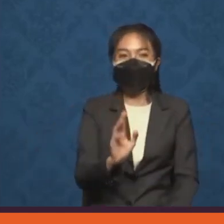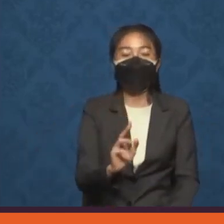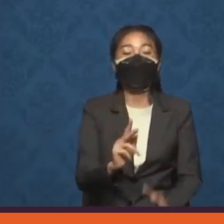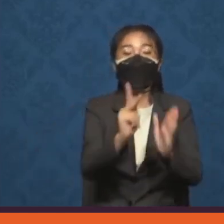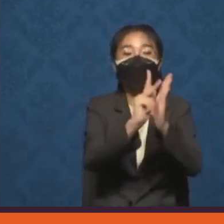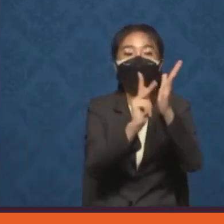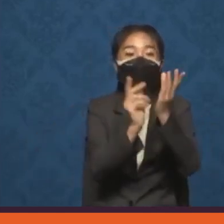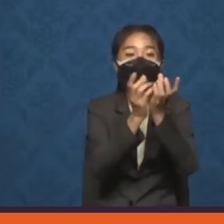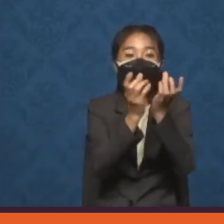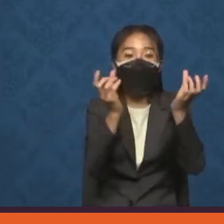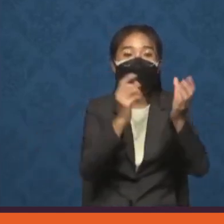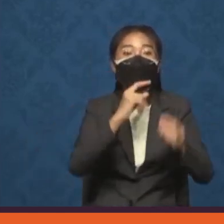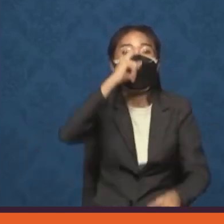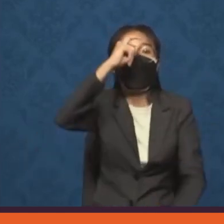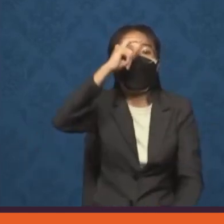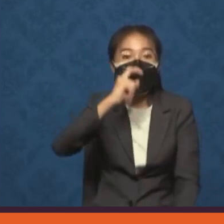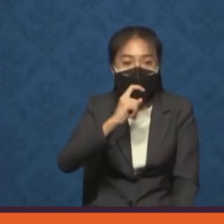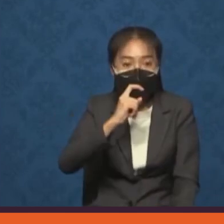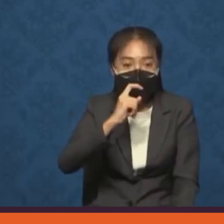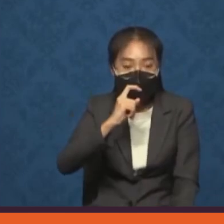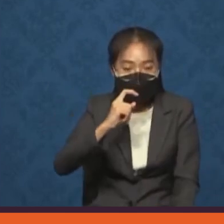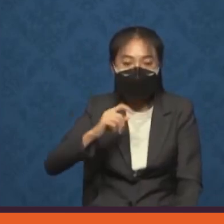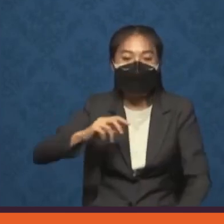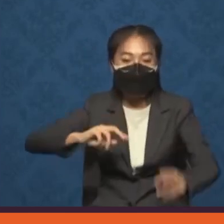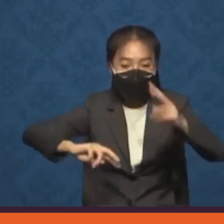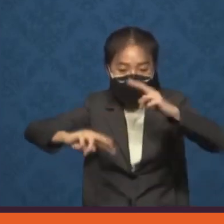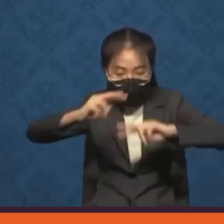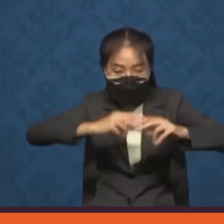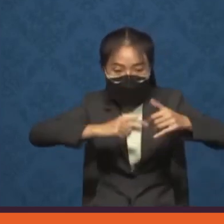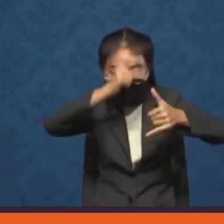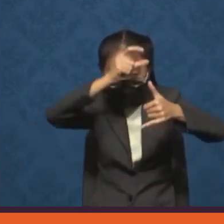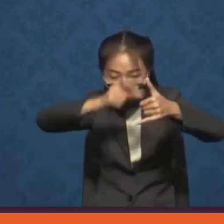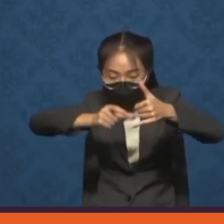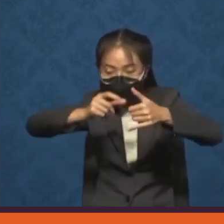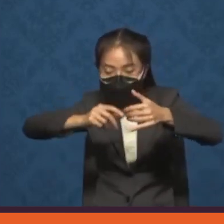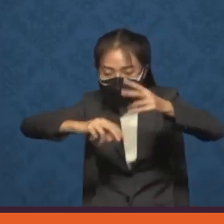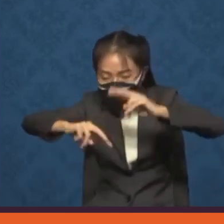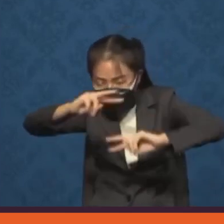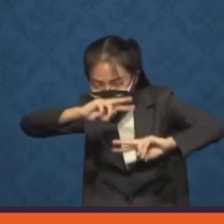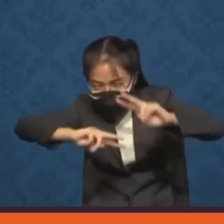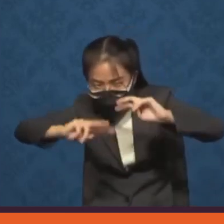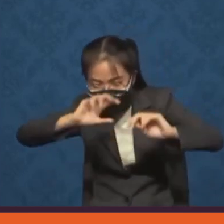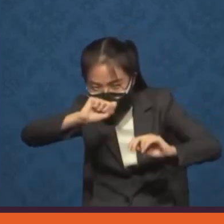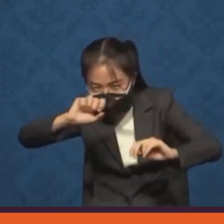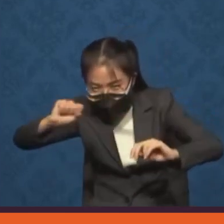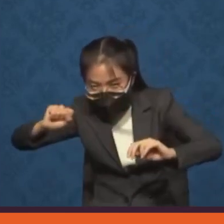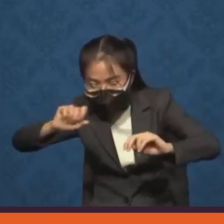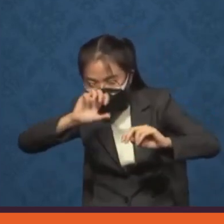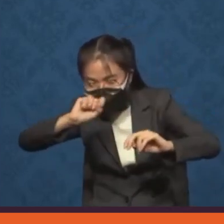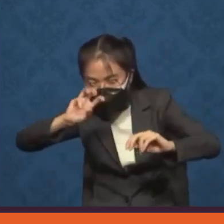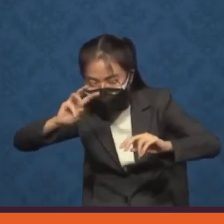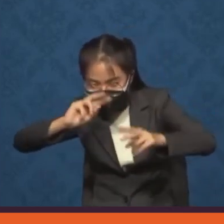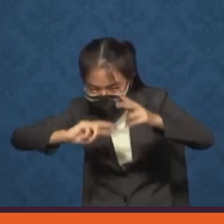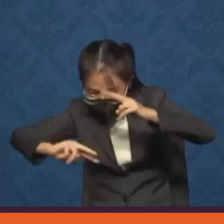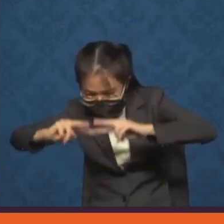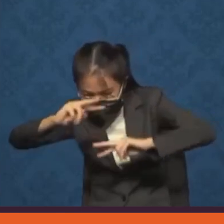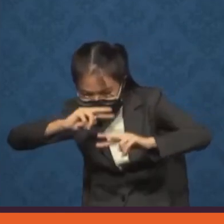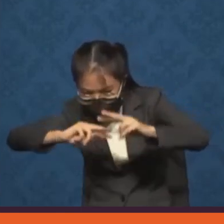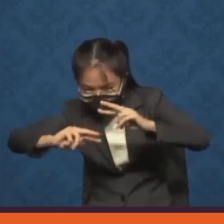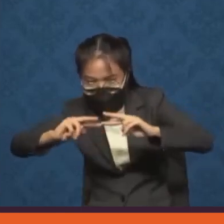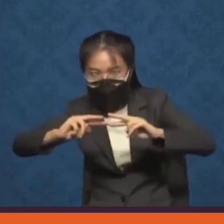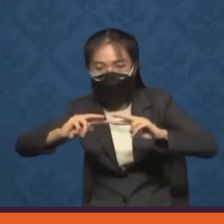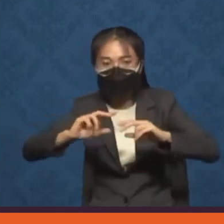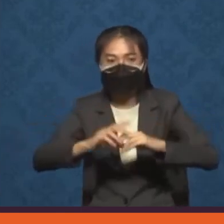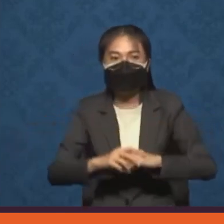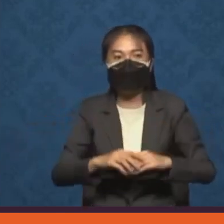มนูญที่ตรวจสอบนักการเมืองติดอันดับต้นๆของโลกครับเป็นรัฐธรรมนูญที่ล้อมคอกนักการเมืองเอาไว้จนกระดิกกระเดี้ยวไปไหนแทบจะไม่